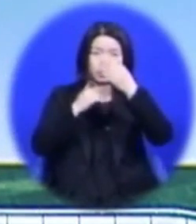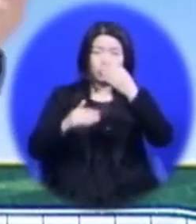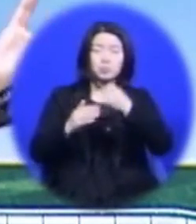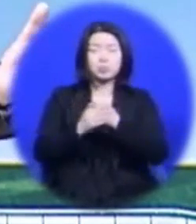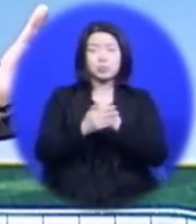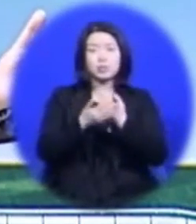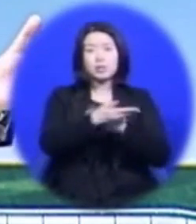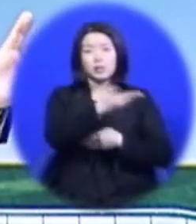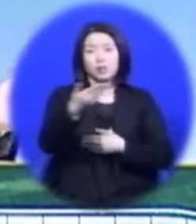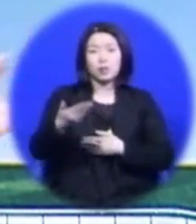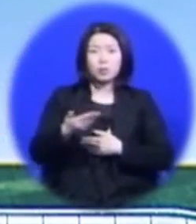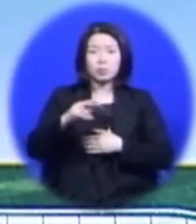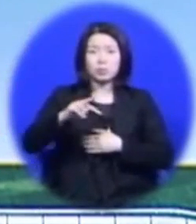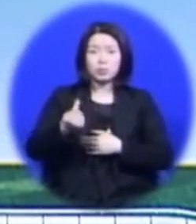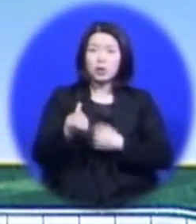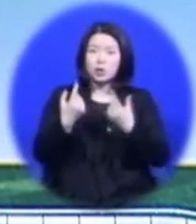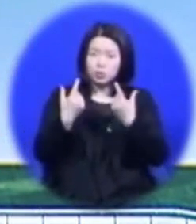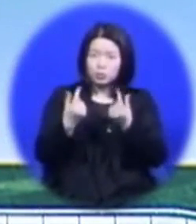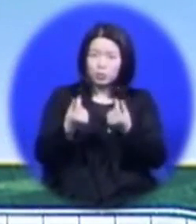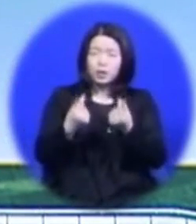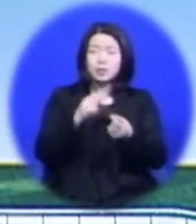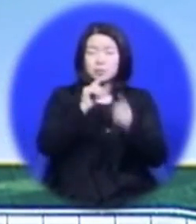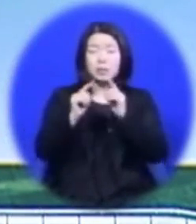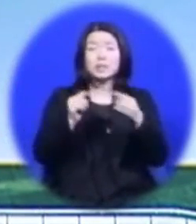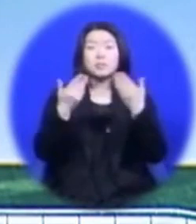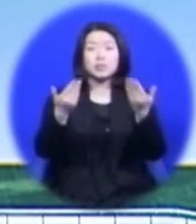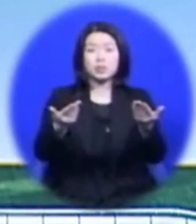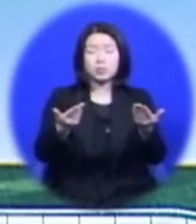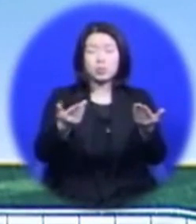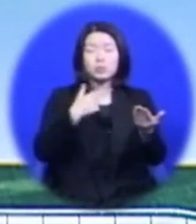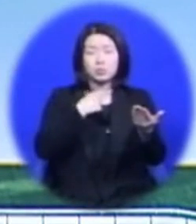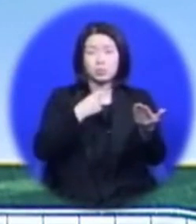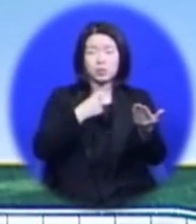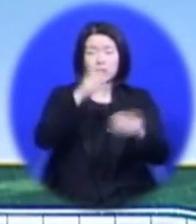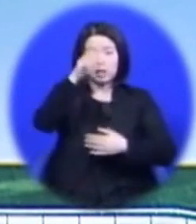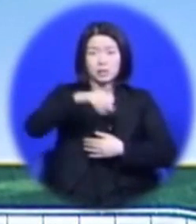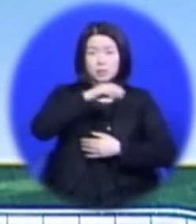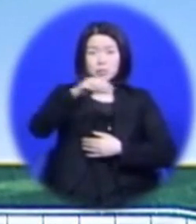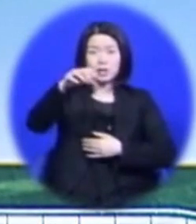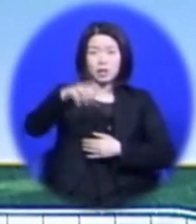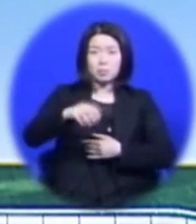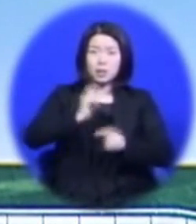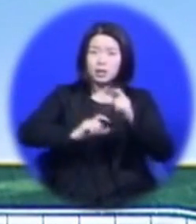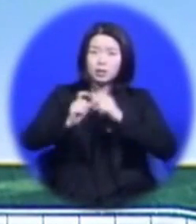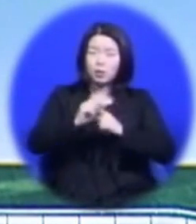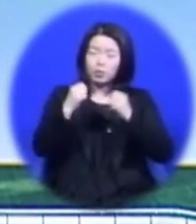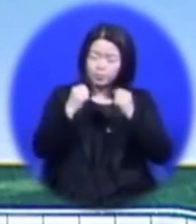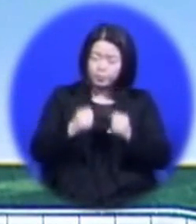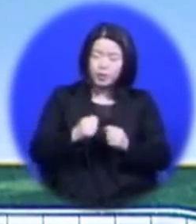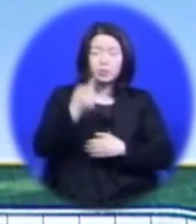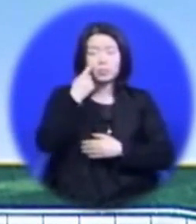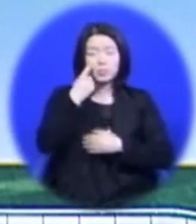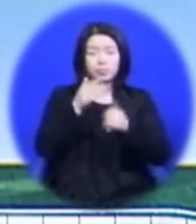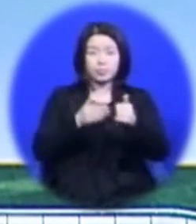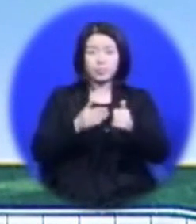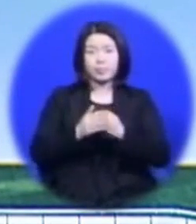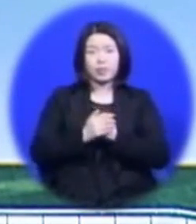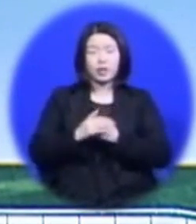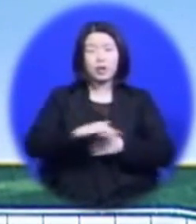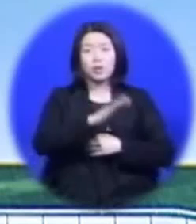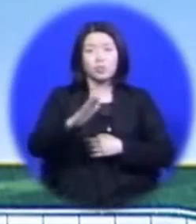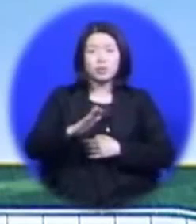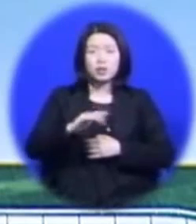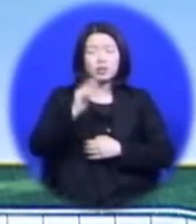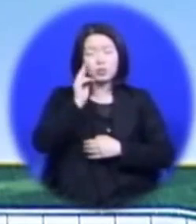여러분에게도 동일한 말씀을 드리고 싶습니다. 십자가 앞에 더 머물러 보시기 바랍니다. 우리는 너무